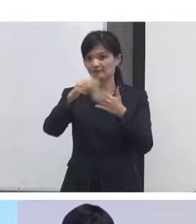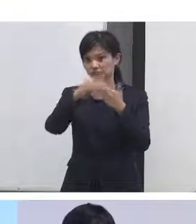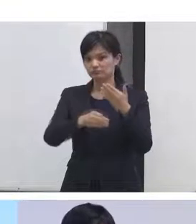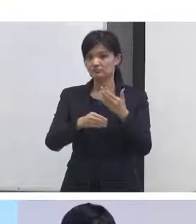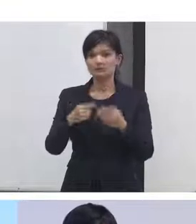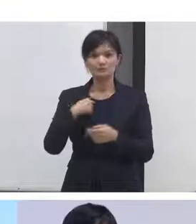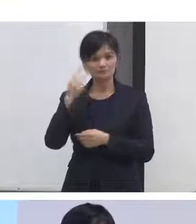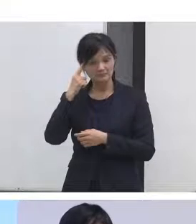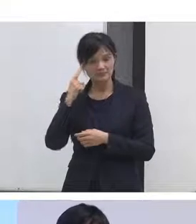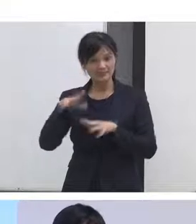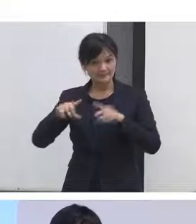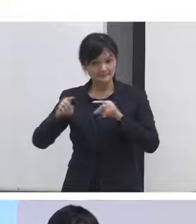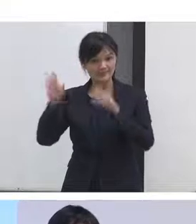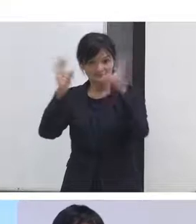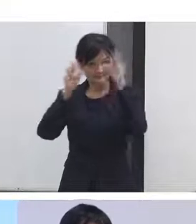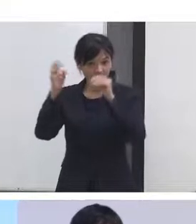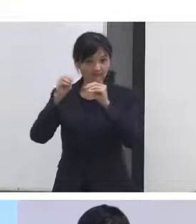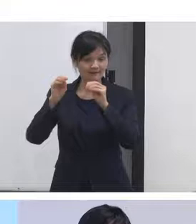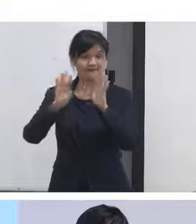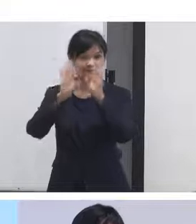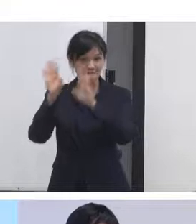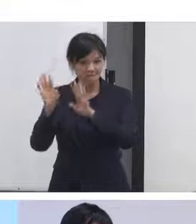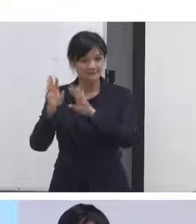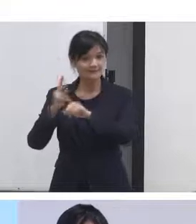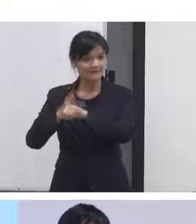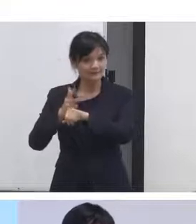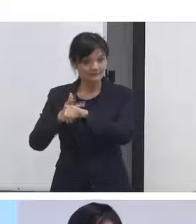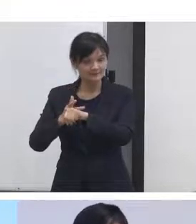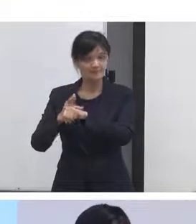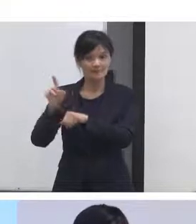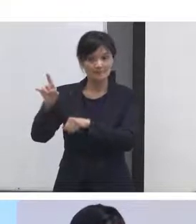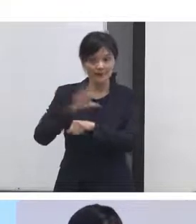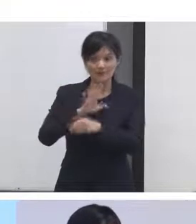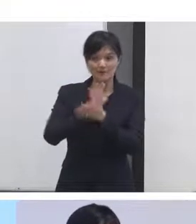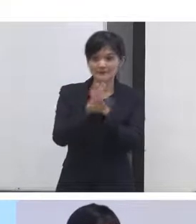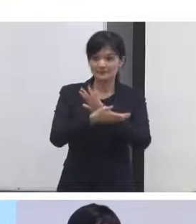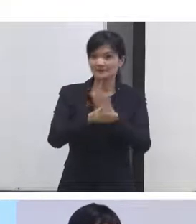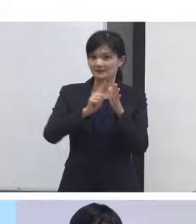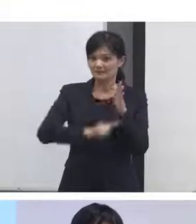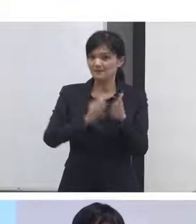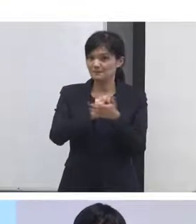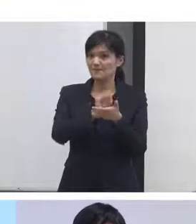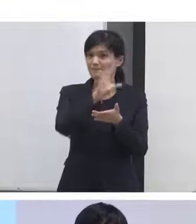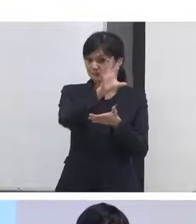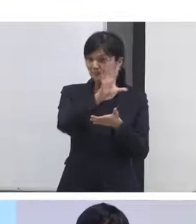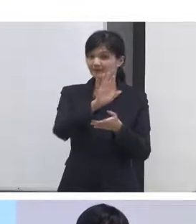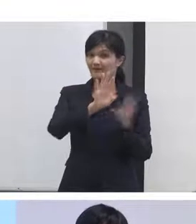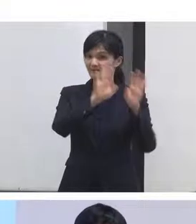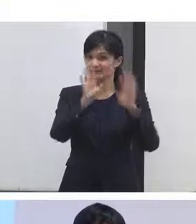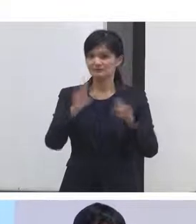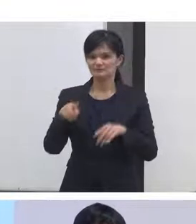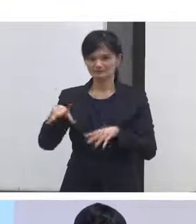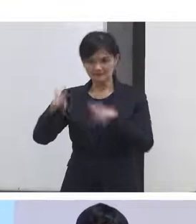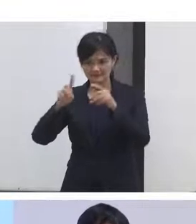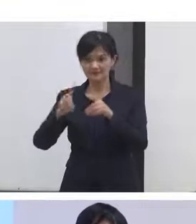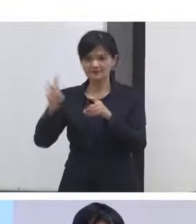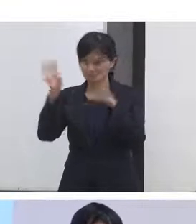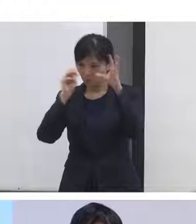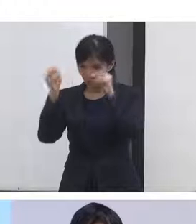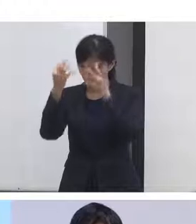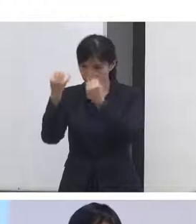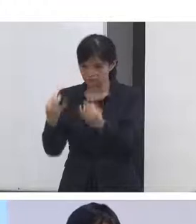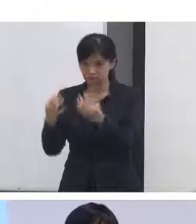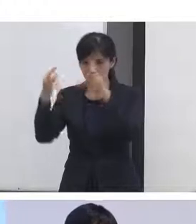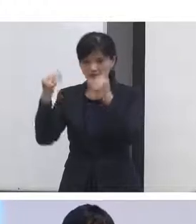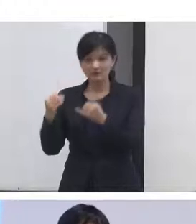然后用资料型的，用资料连结啊一些方法，把它变成报告型的。那其实如果你一开始做会比较累，但是以后你要